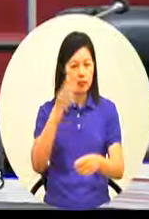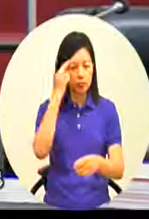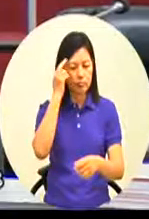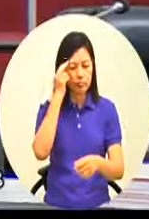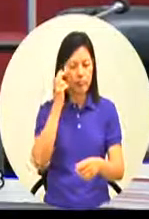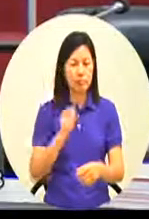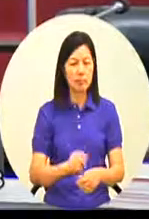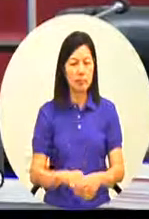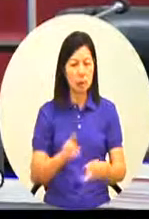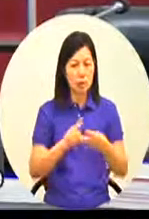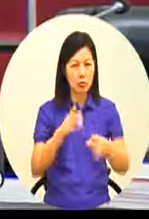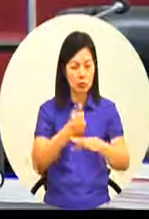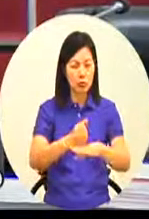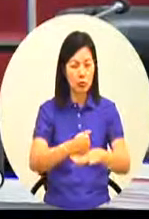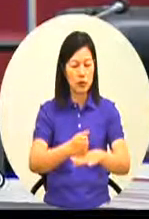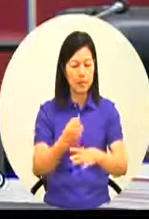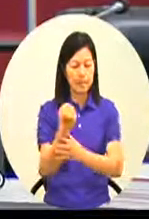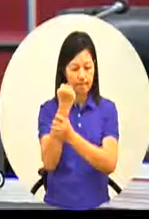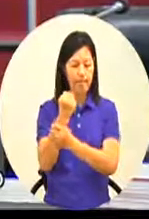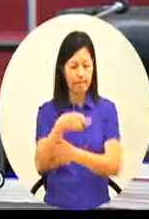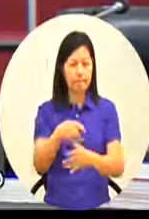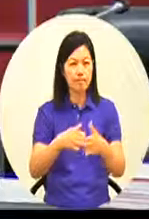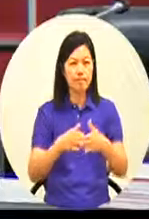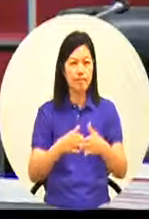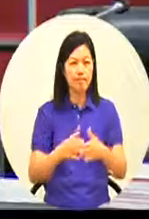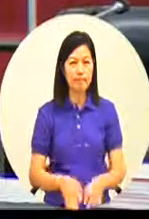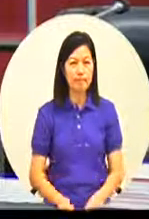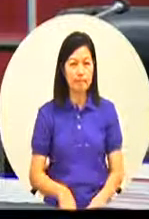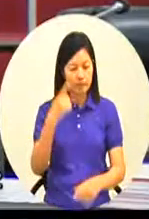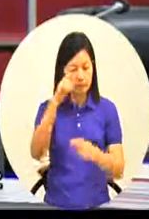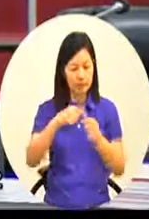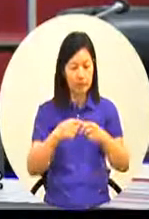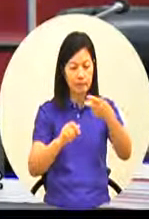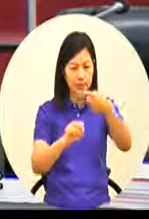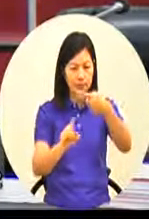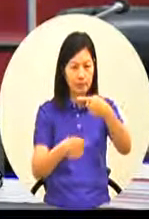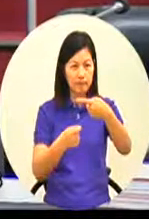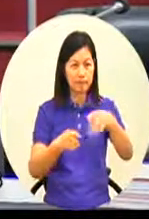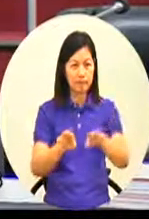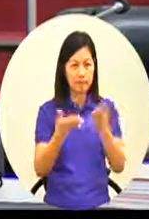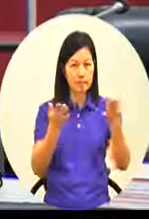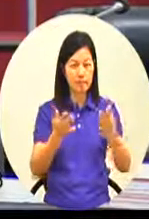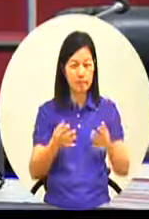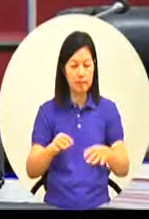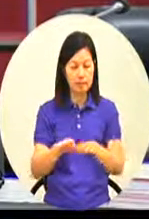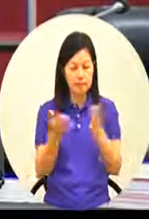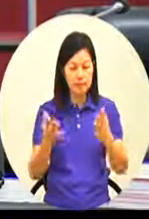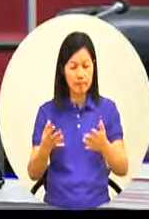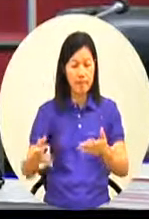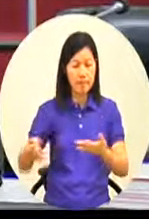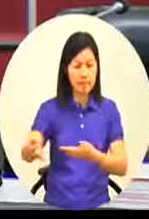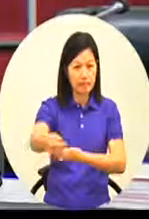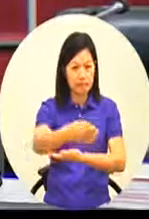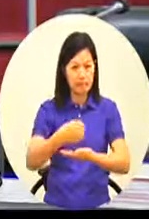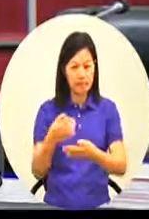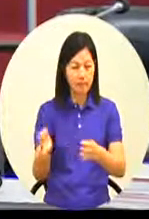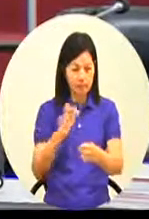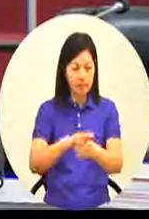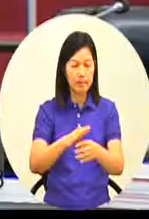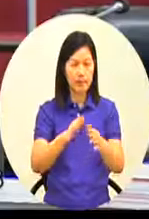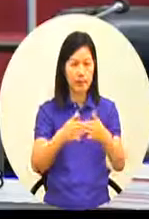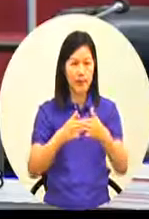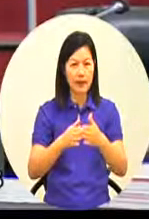望主席要支持这件事情，也就是明年一月份就要开始开征补偿金，我们也希望主席也可以来一起来